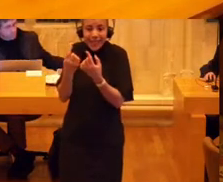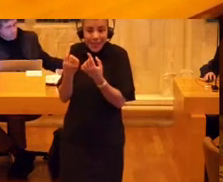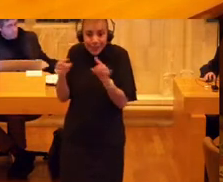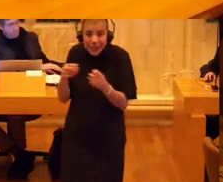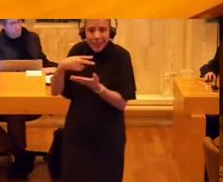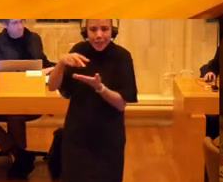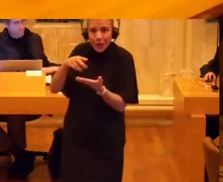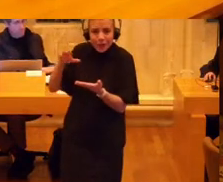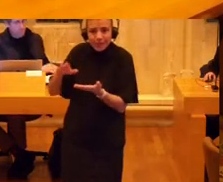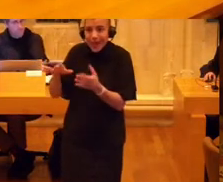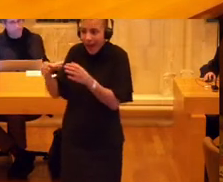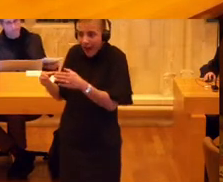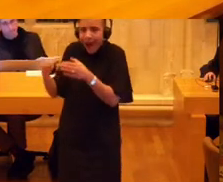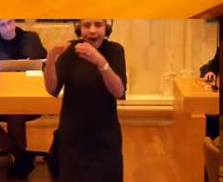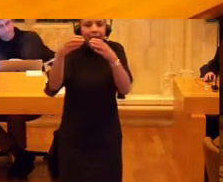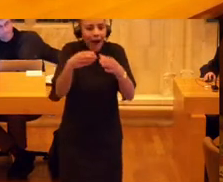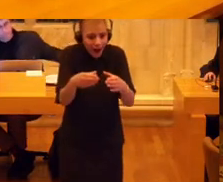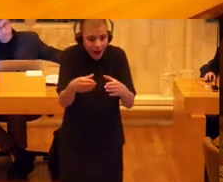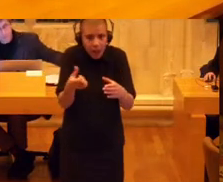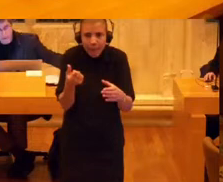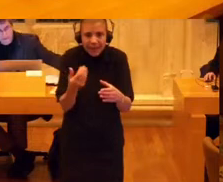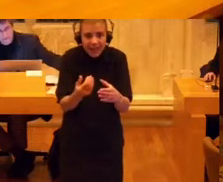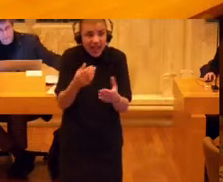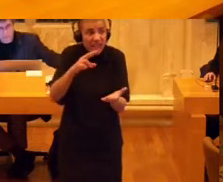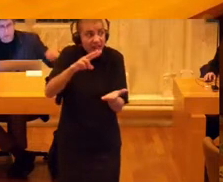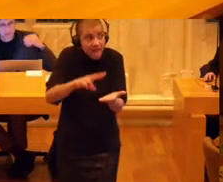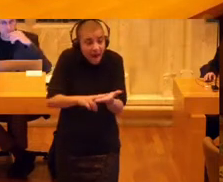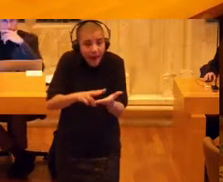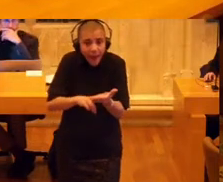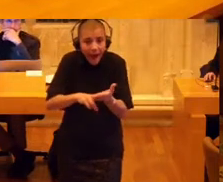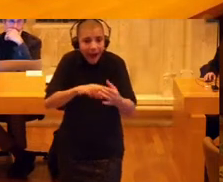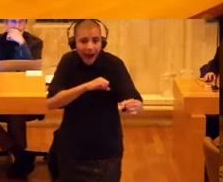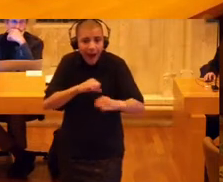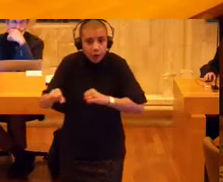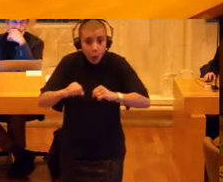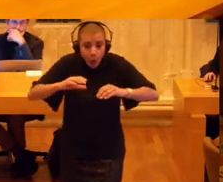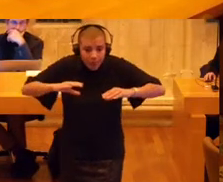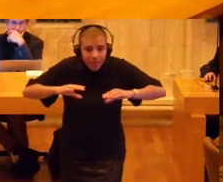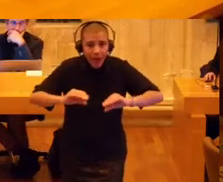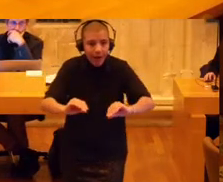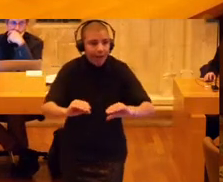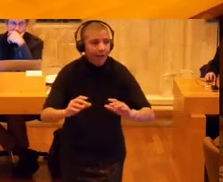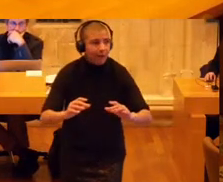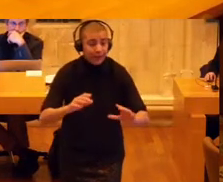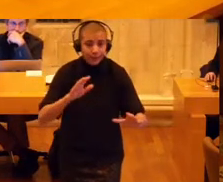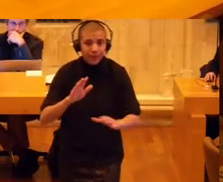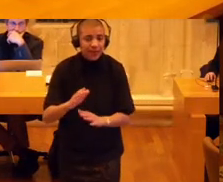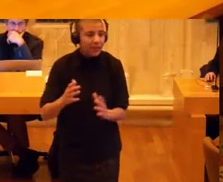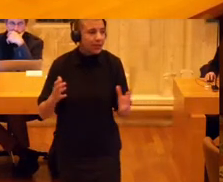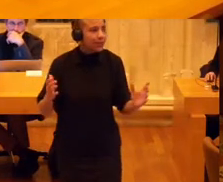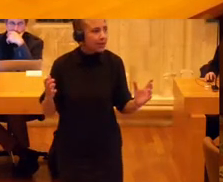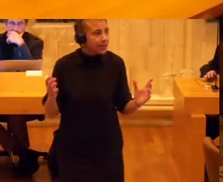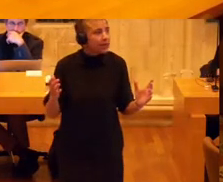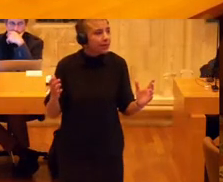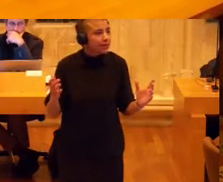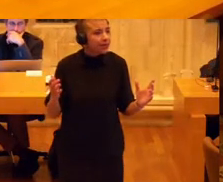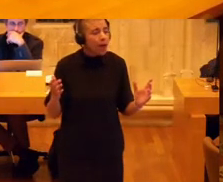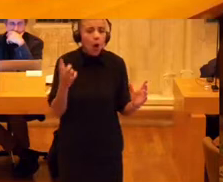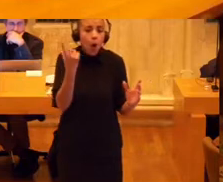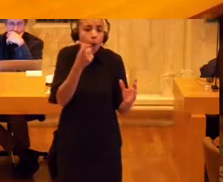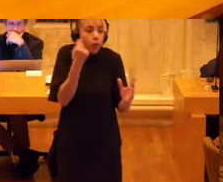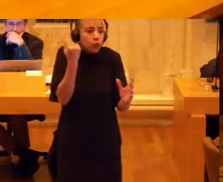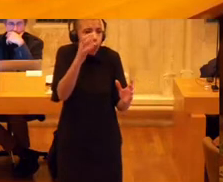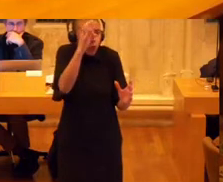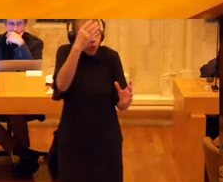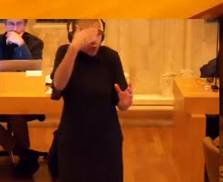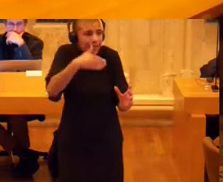Voilà un exemple. Et il est bien évident, Monsieur Lecoutour, vous savez très bien ce qu'il en est, que lorsqu'on